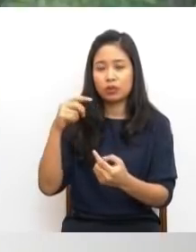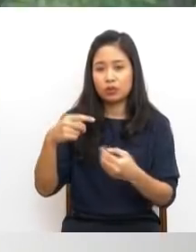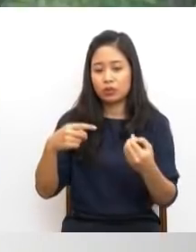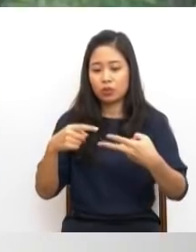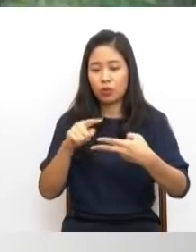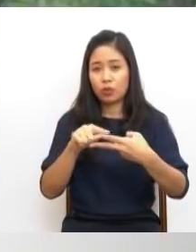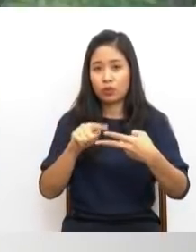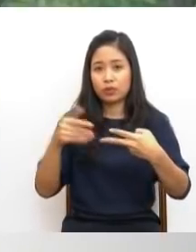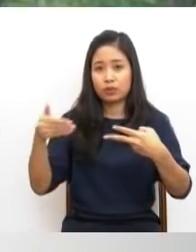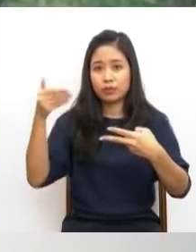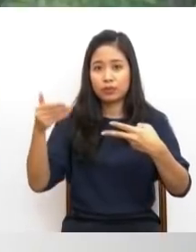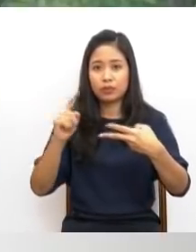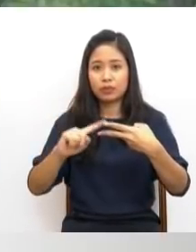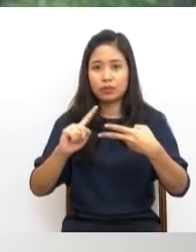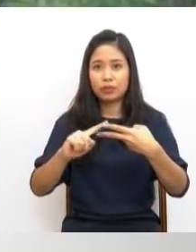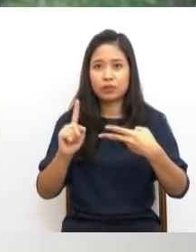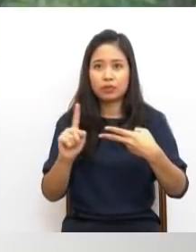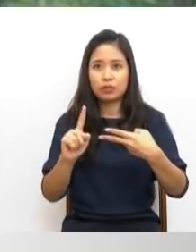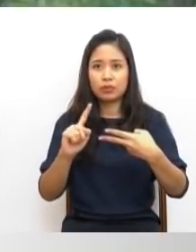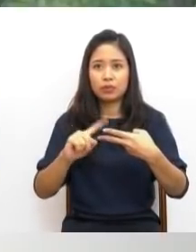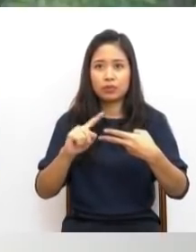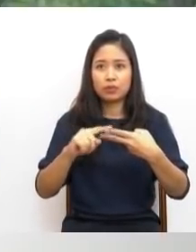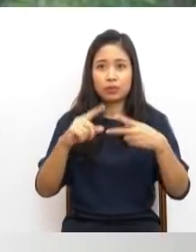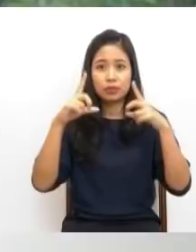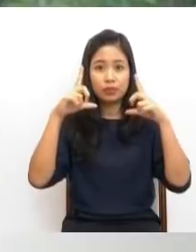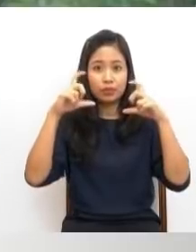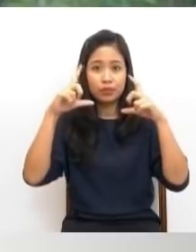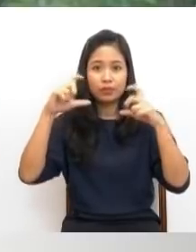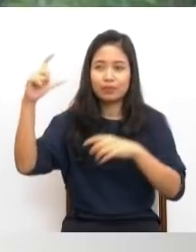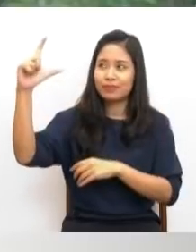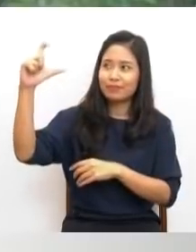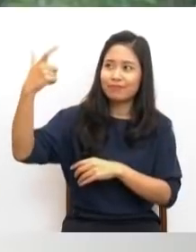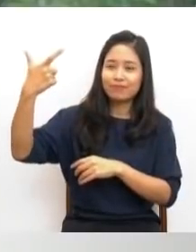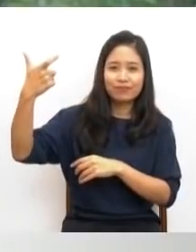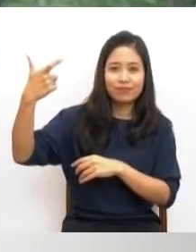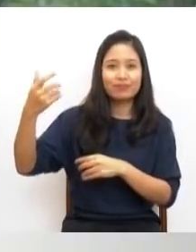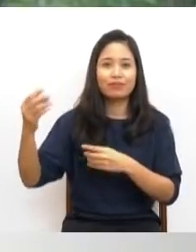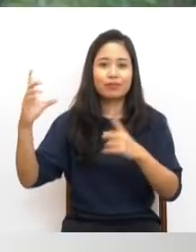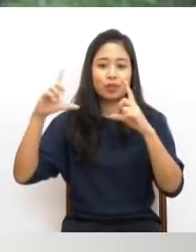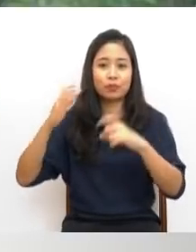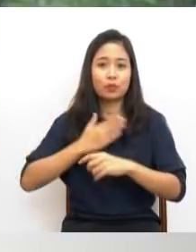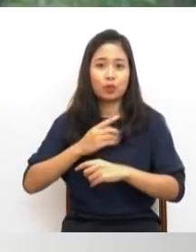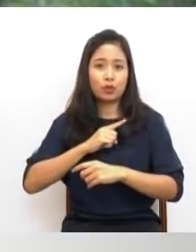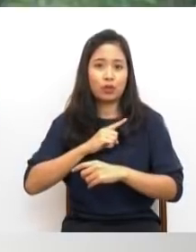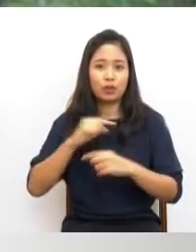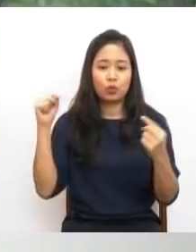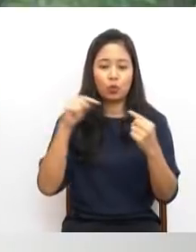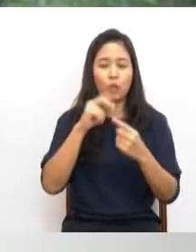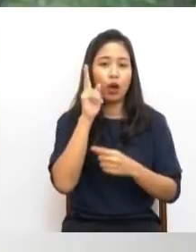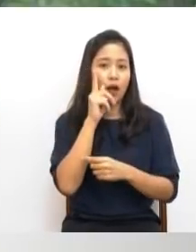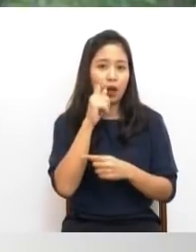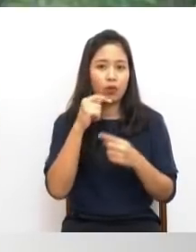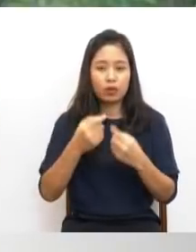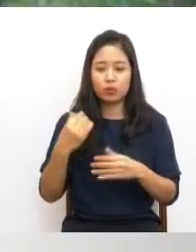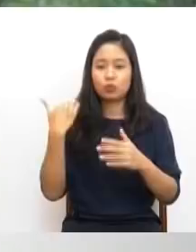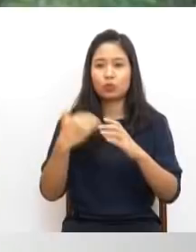ค่ะนั่นก็คือกิจกรรมแรกนะคะการถ่ายภาพเซลฟี่ตัวเองกับหน้าจอในขณะที่รับชมรายการผู้เช้าข่าวสปท.ซึ่ง